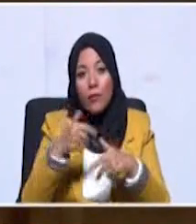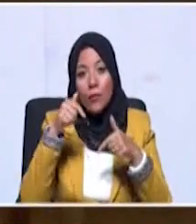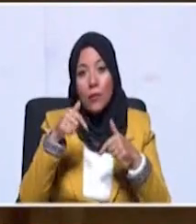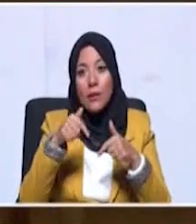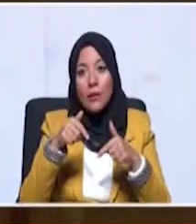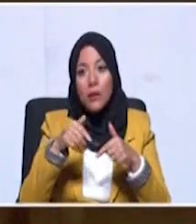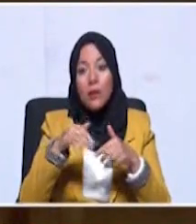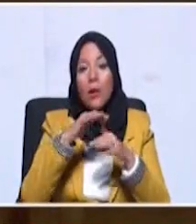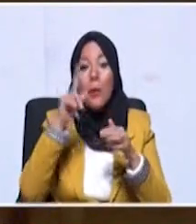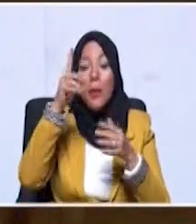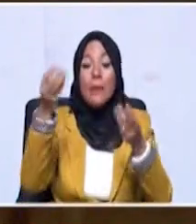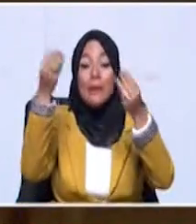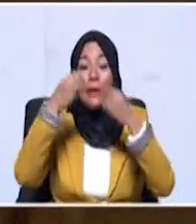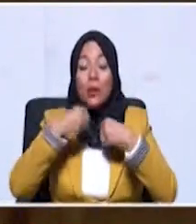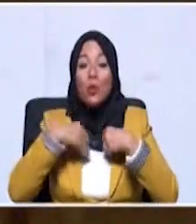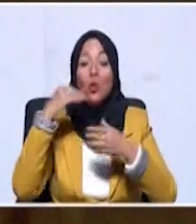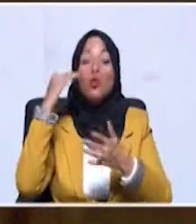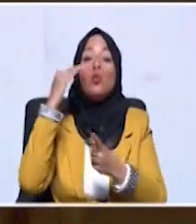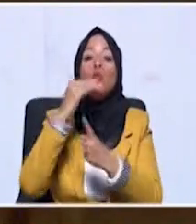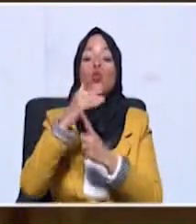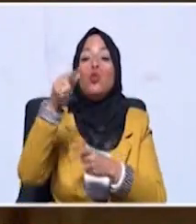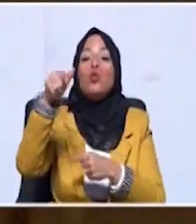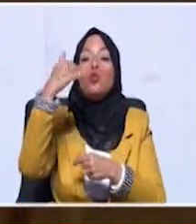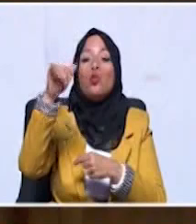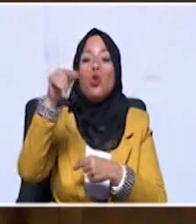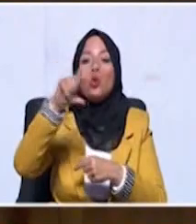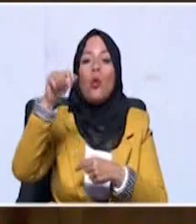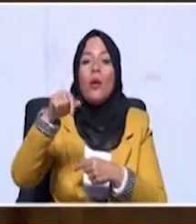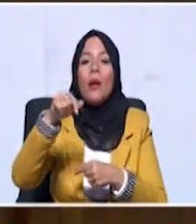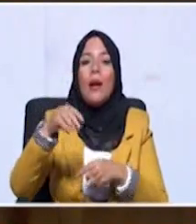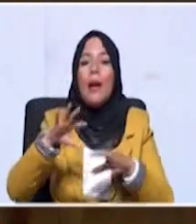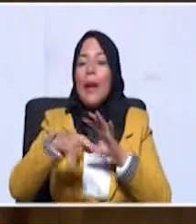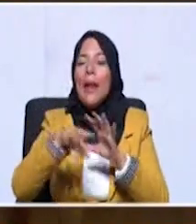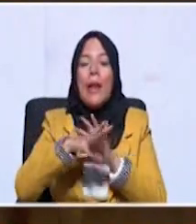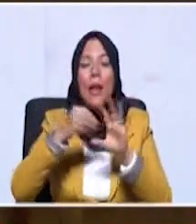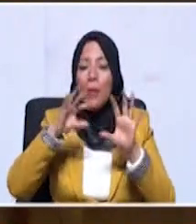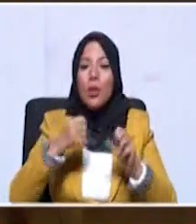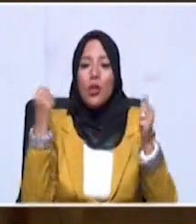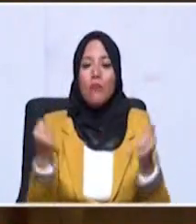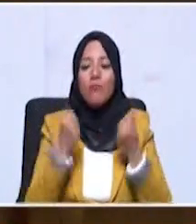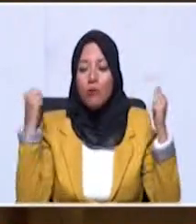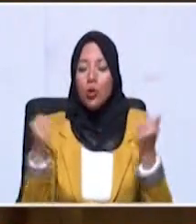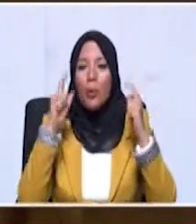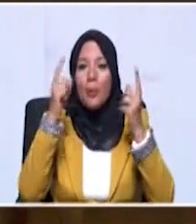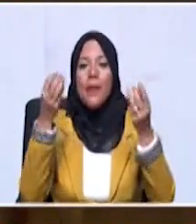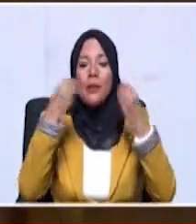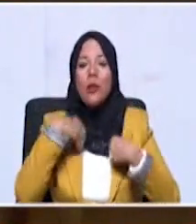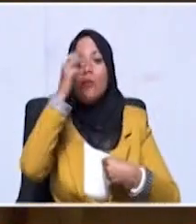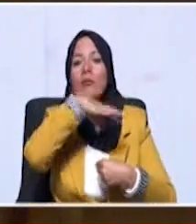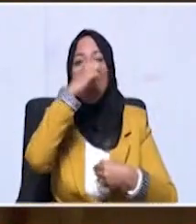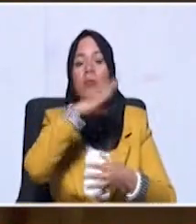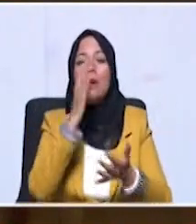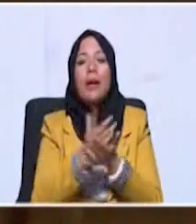ليلة النصف من شعبان، كيف نستقبلها؟ كيف نعمل ونجتهد من أجل هذه الليلة المباركة؟